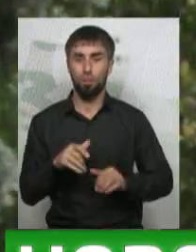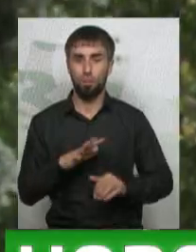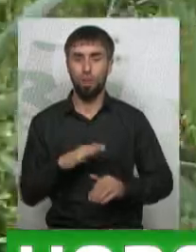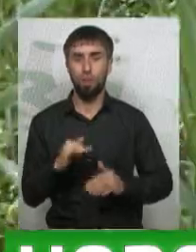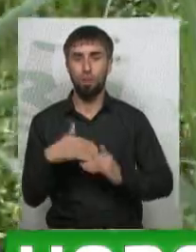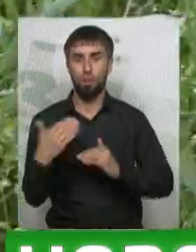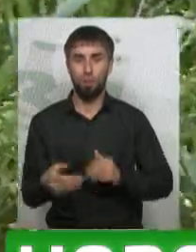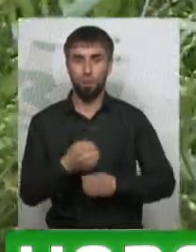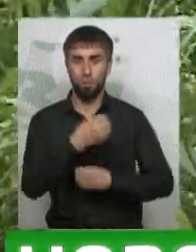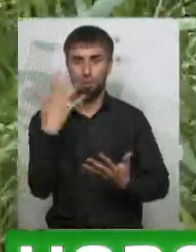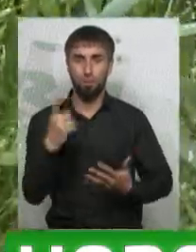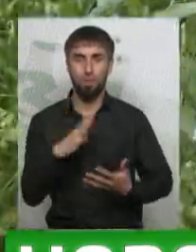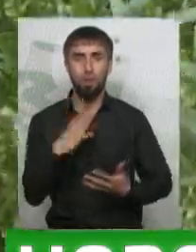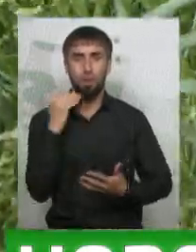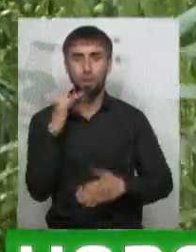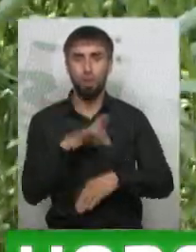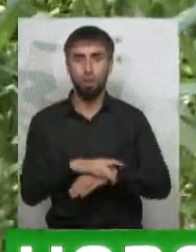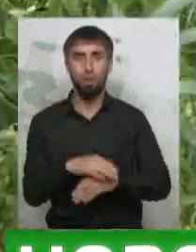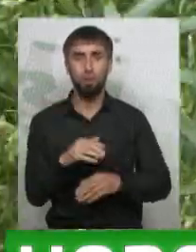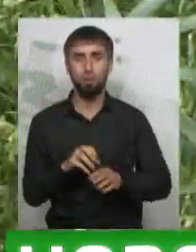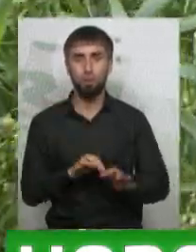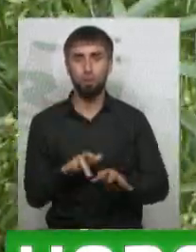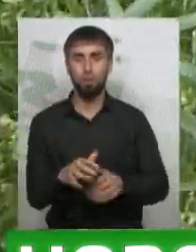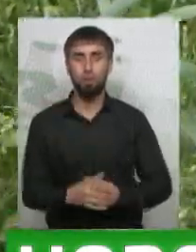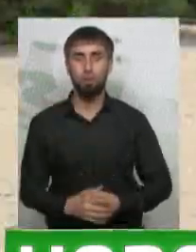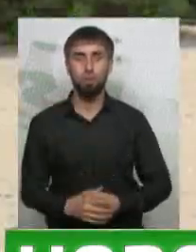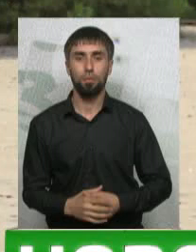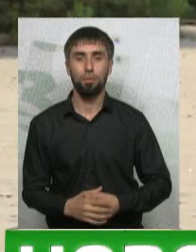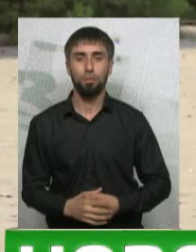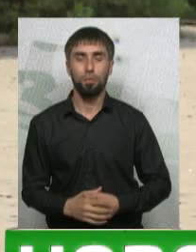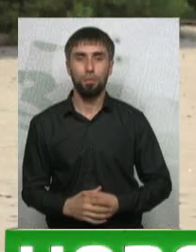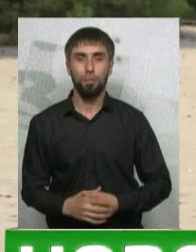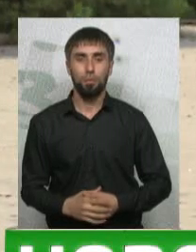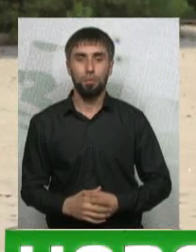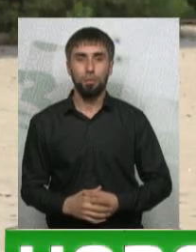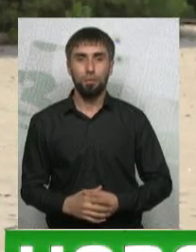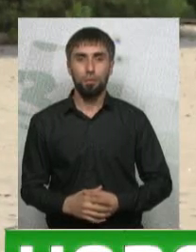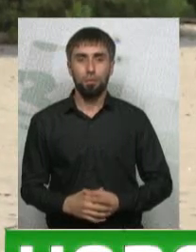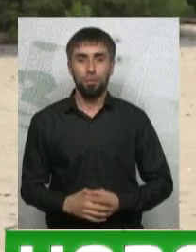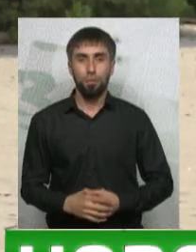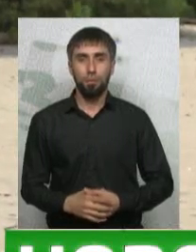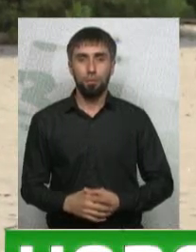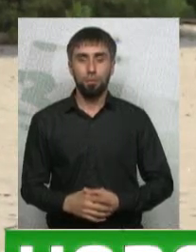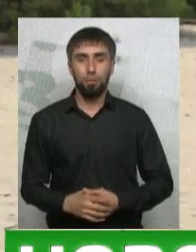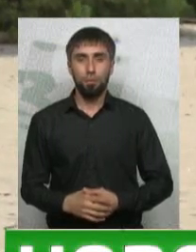одежда светлых цветов, чтобы легче обнаружить маленького паразита. Мадина Цоро, Малика Измайлова, Асхаб Белакиев, Новости 24.